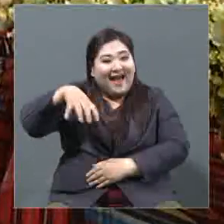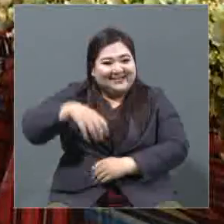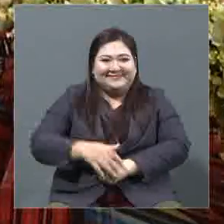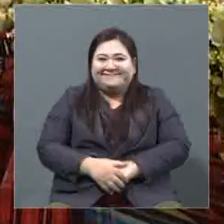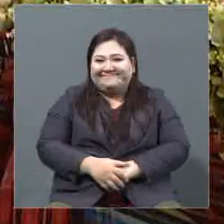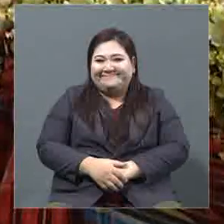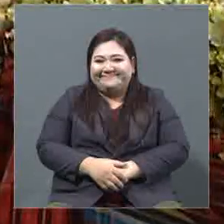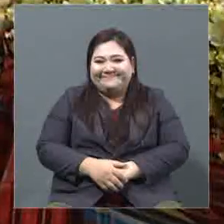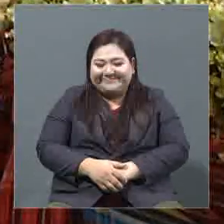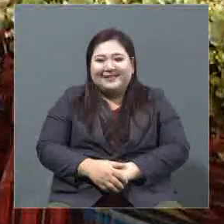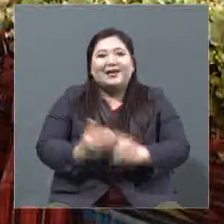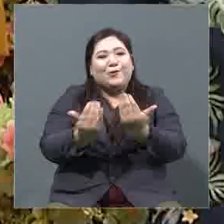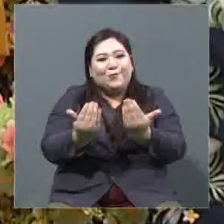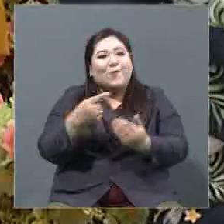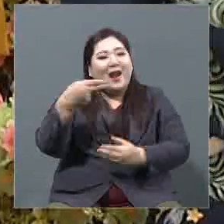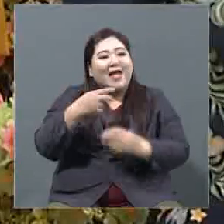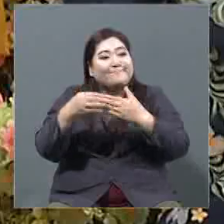ค่ะ